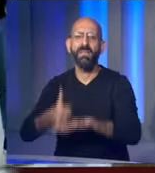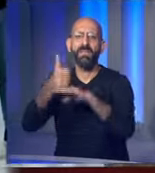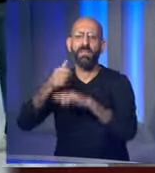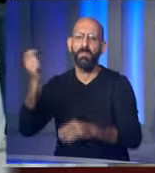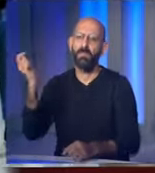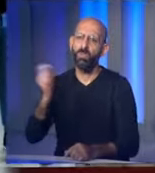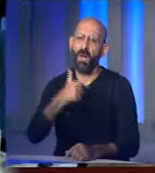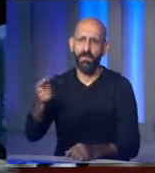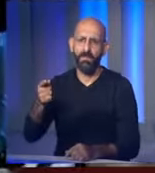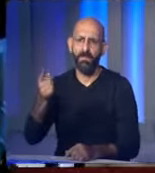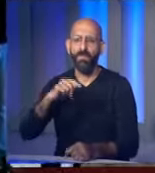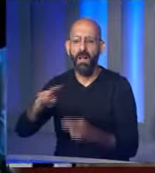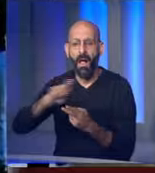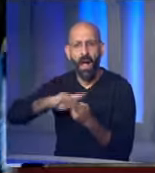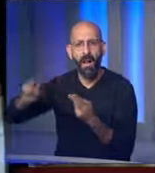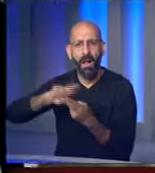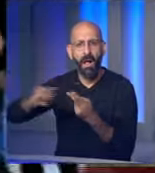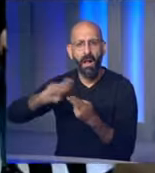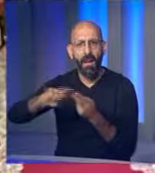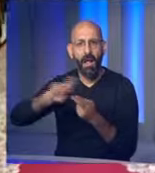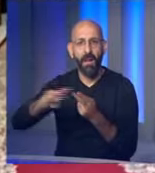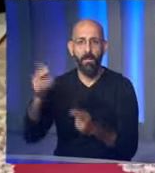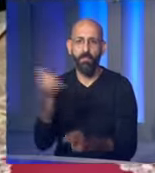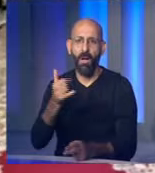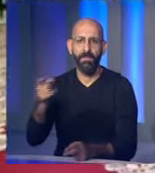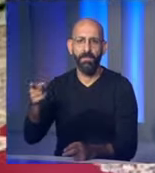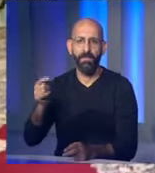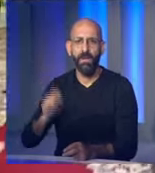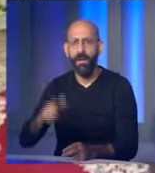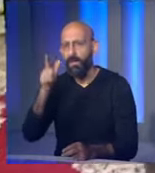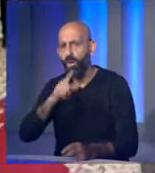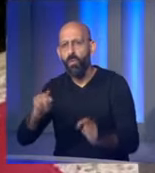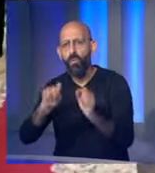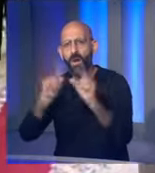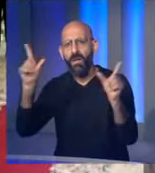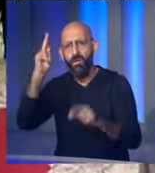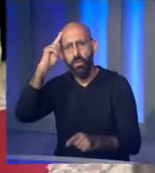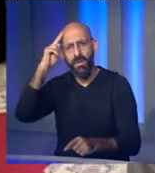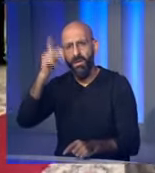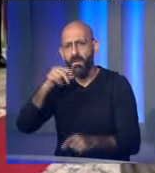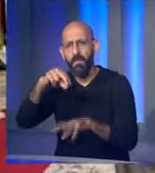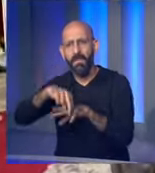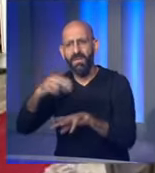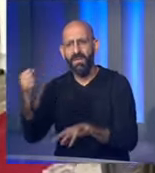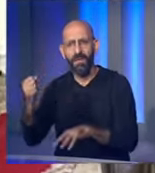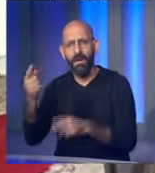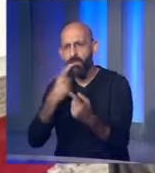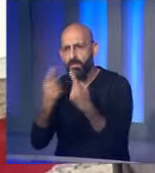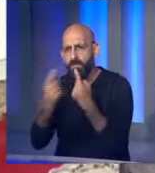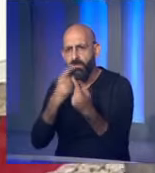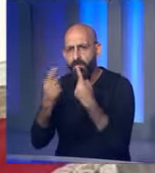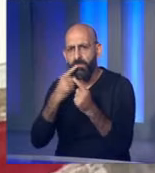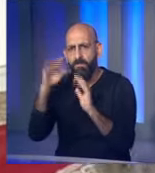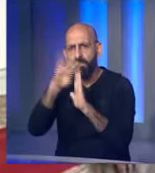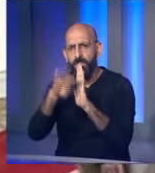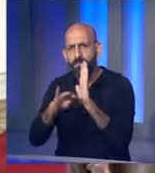داعيا الى الاسراع في انتخاب رئيس للجمهوريه الذي هو المدخل الرئيسي لكل الحلول في لبنان على كل الاصعده واشد البخاري بمواقف